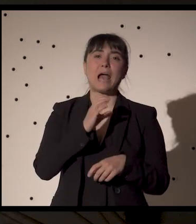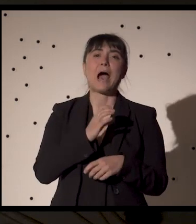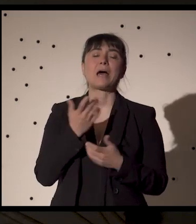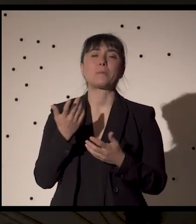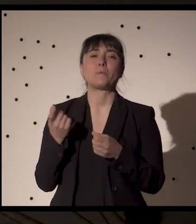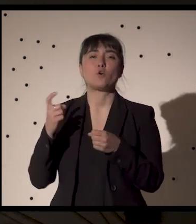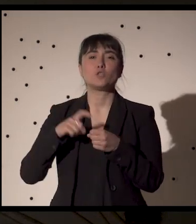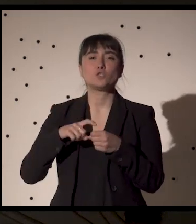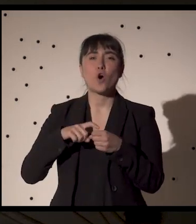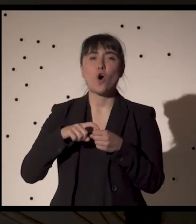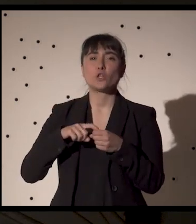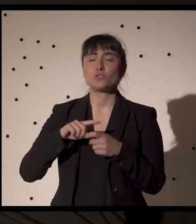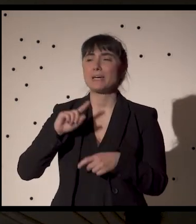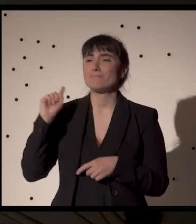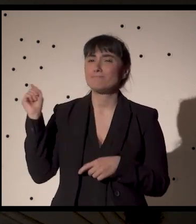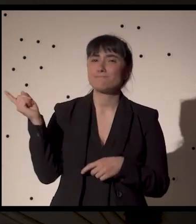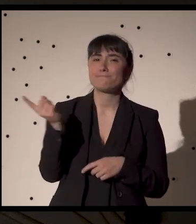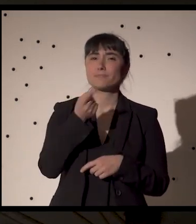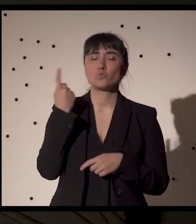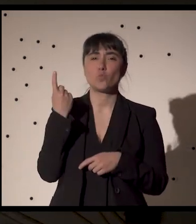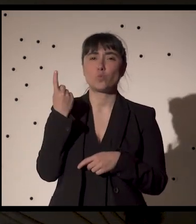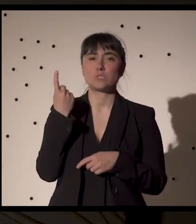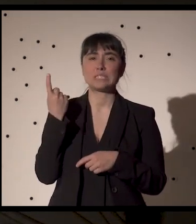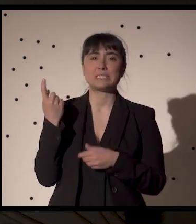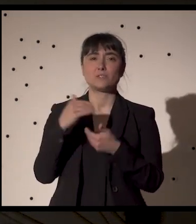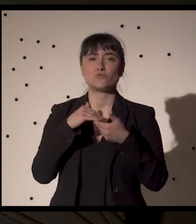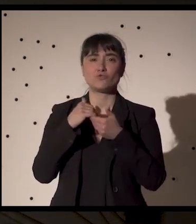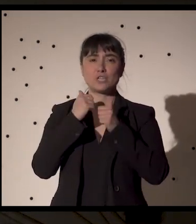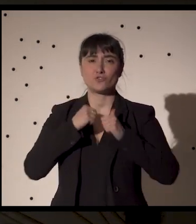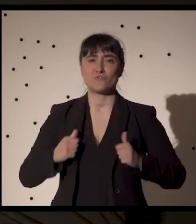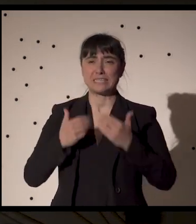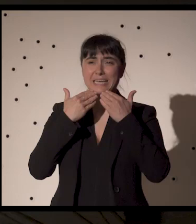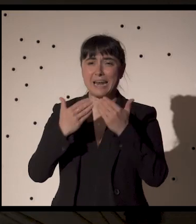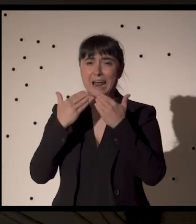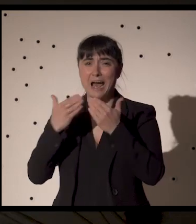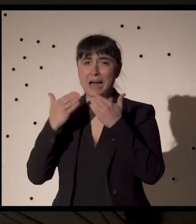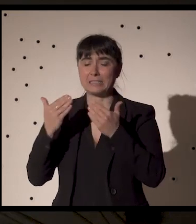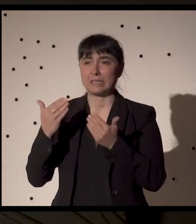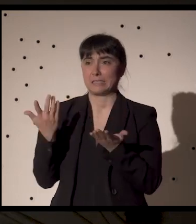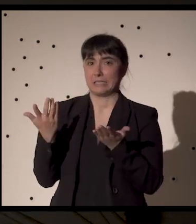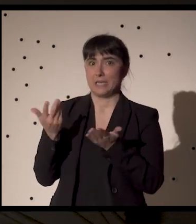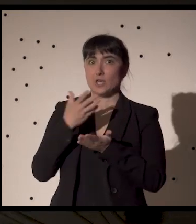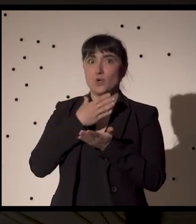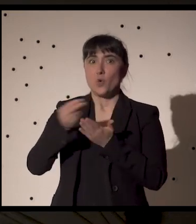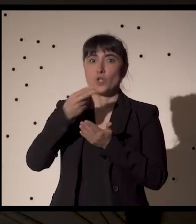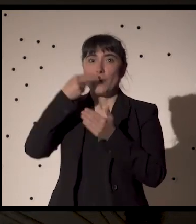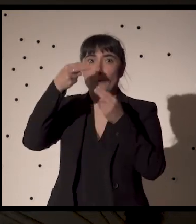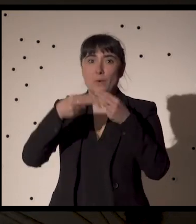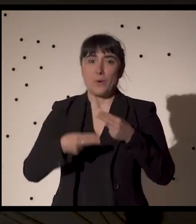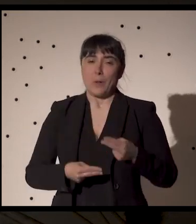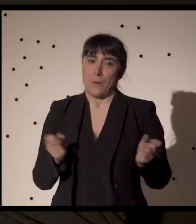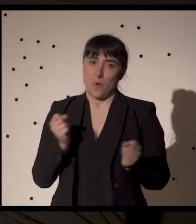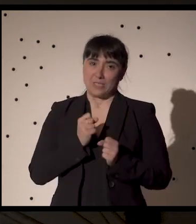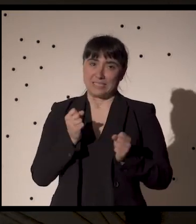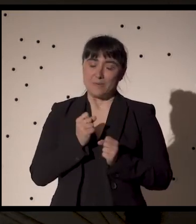rappresentanti della società civile che non possono numerare tutti evocare tutti ma che sono stati dei e rimangono